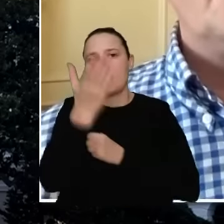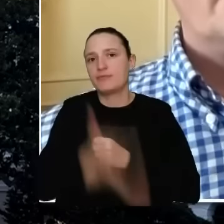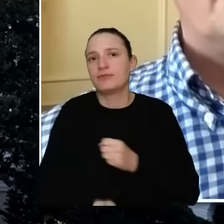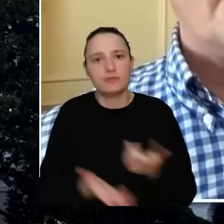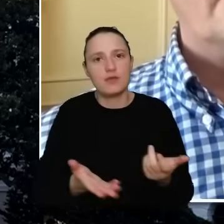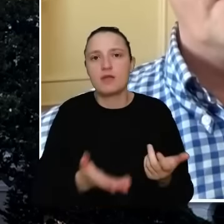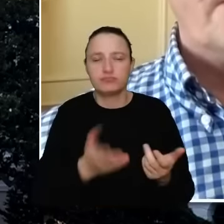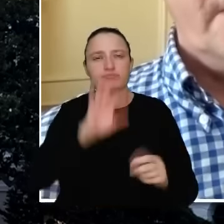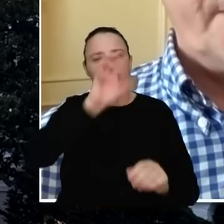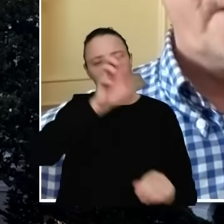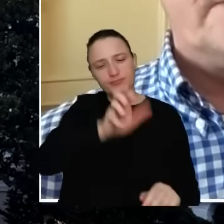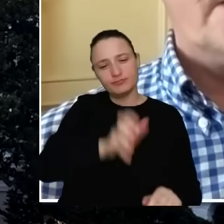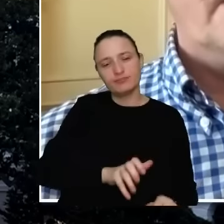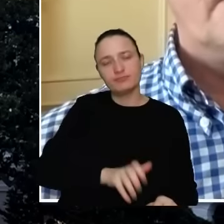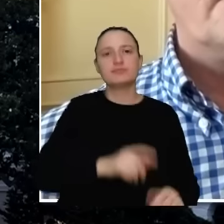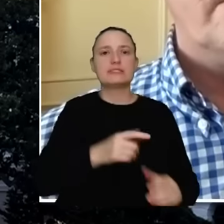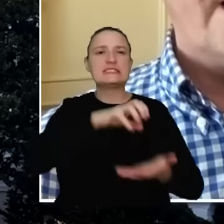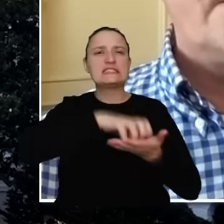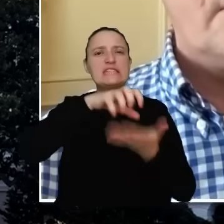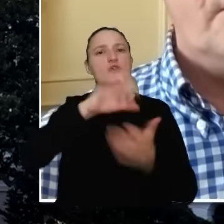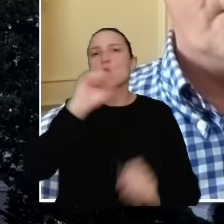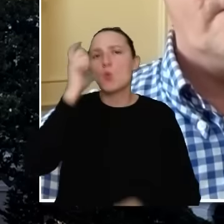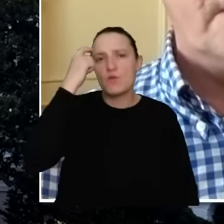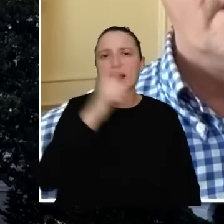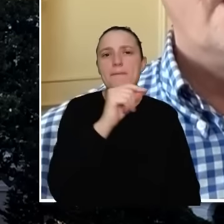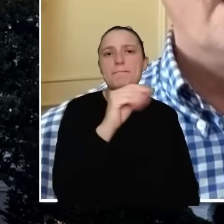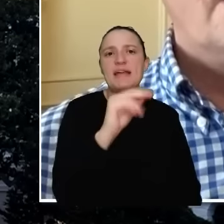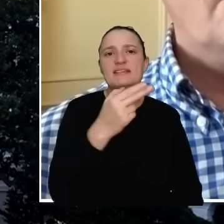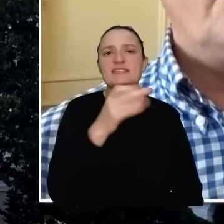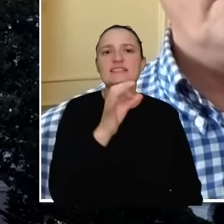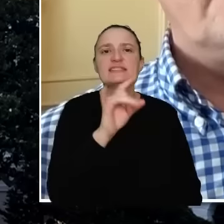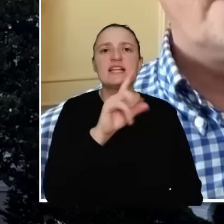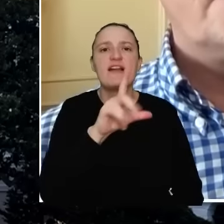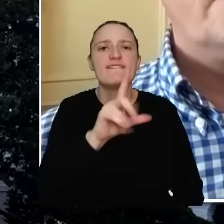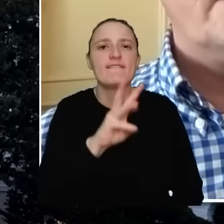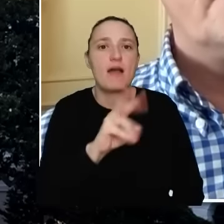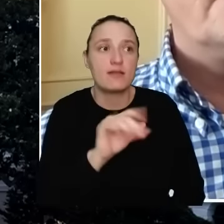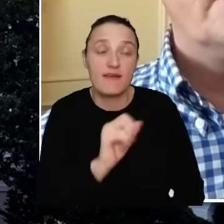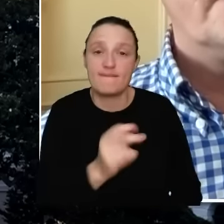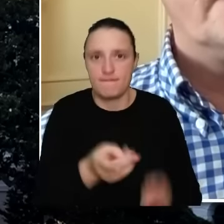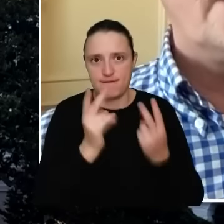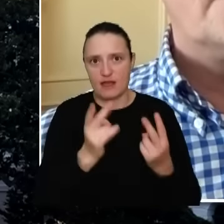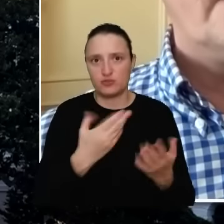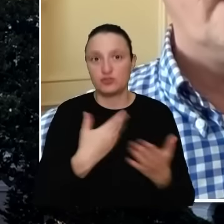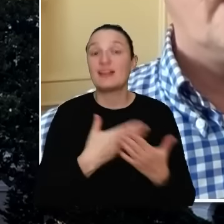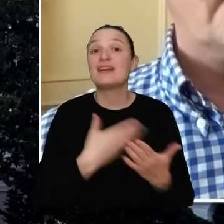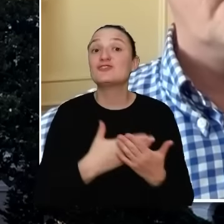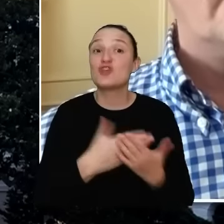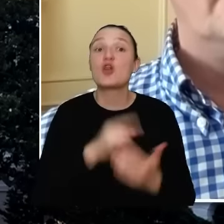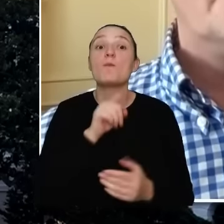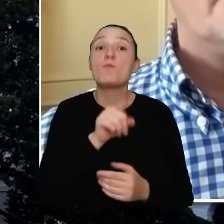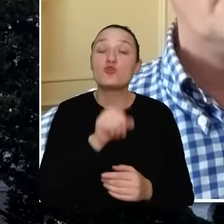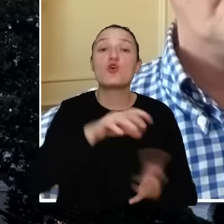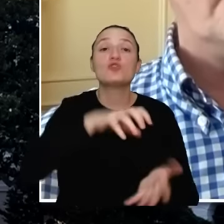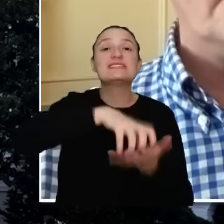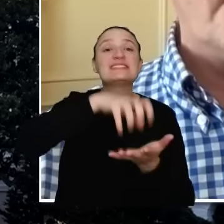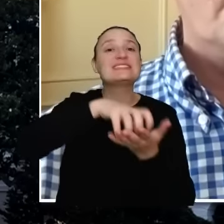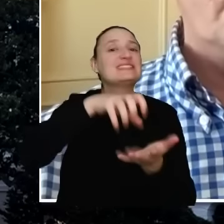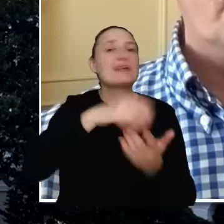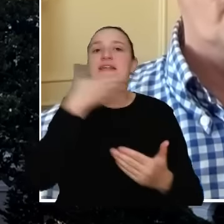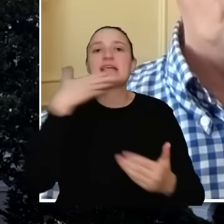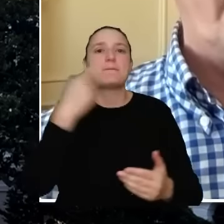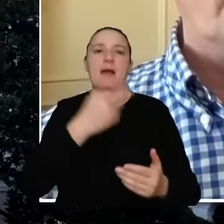I dodajmy, że te stany, szczególnie Pensylwania, są bardzo kluczowe, ponieważ są to te tak zwane stany niezdecydowane.